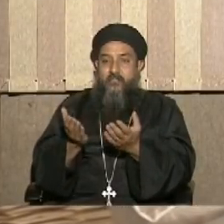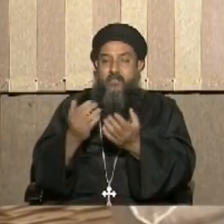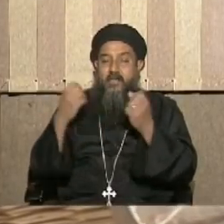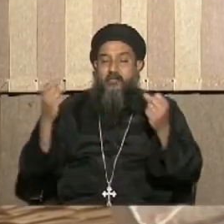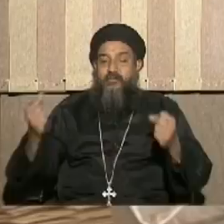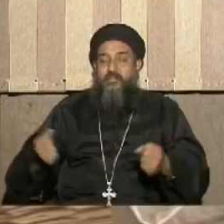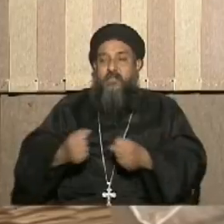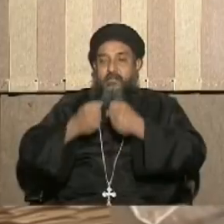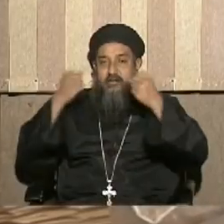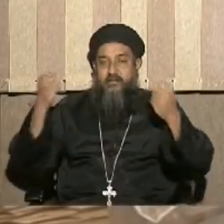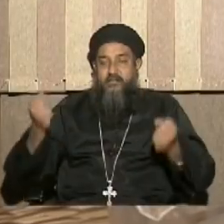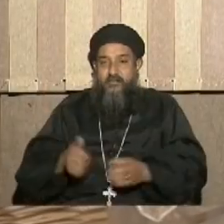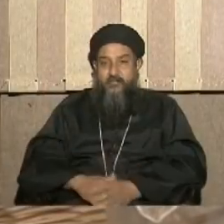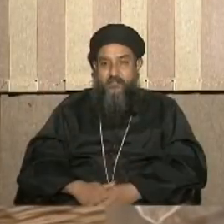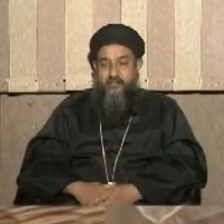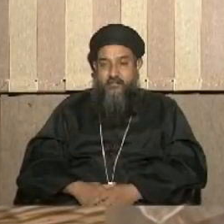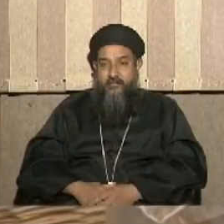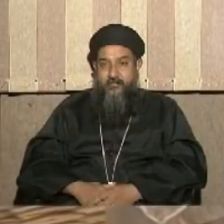أنا جاهز.